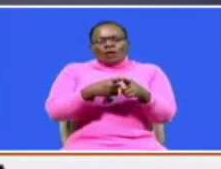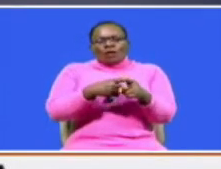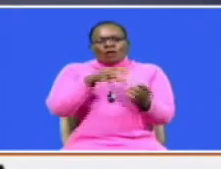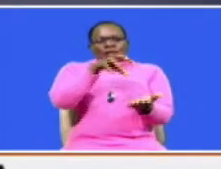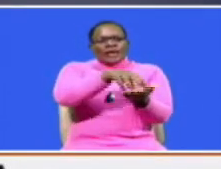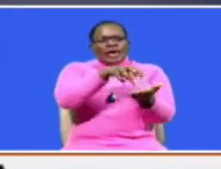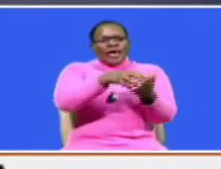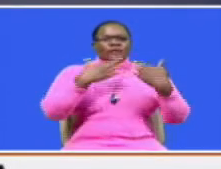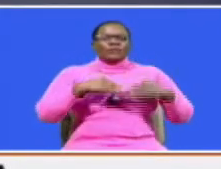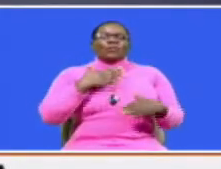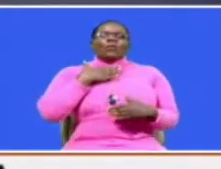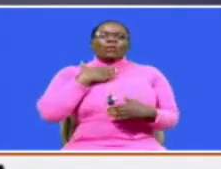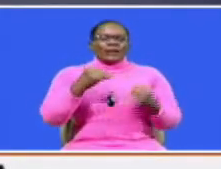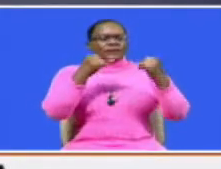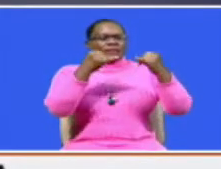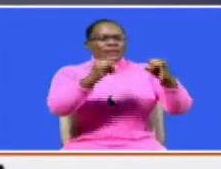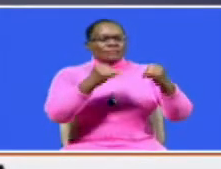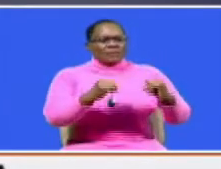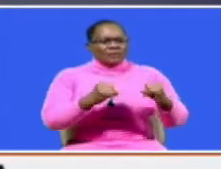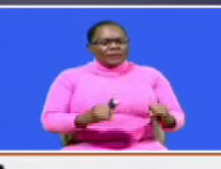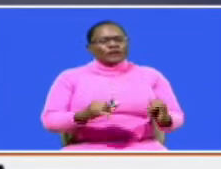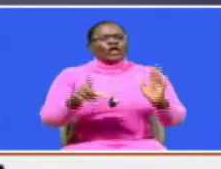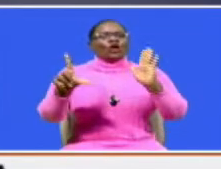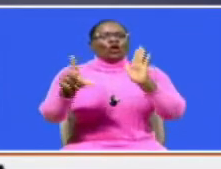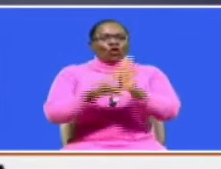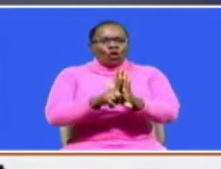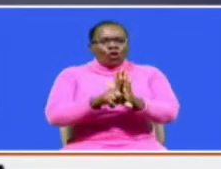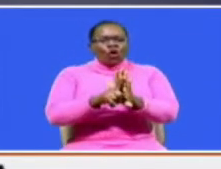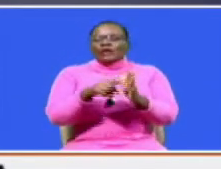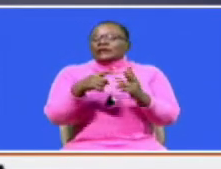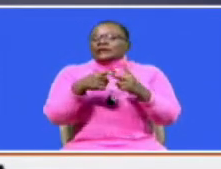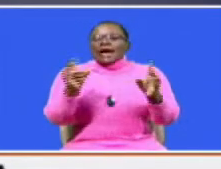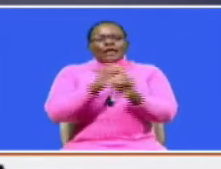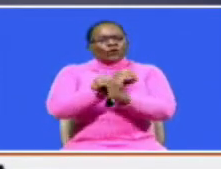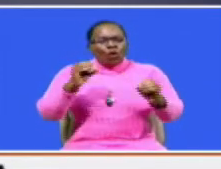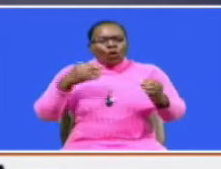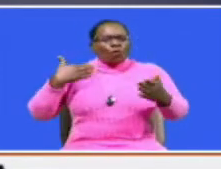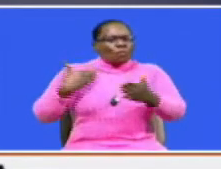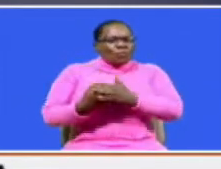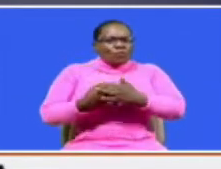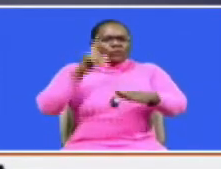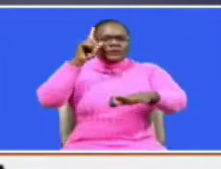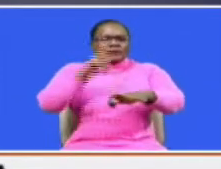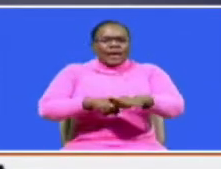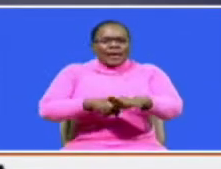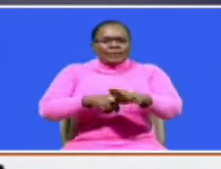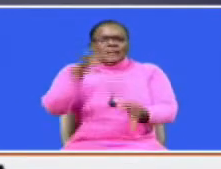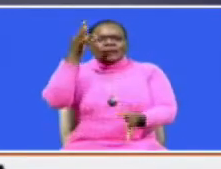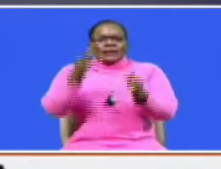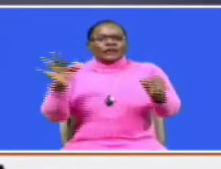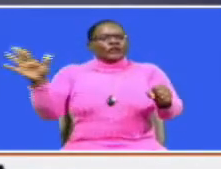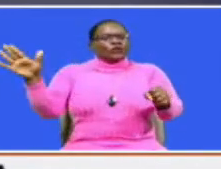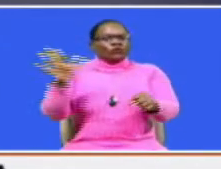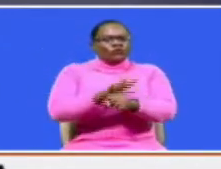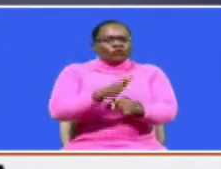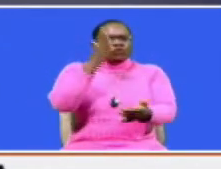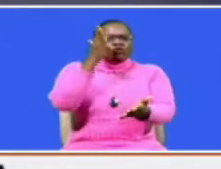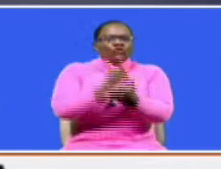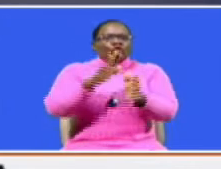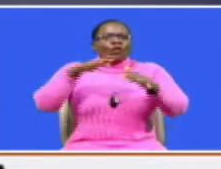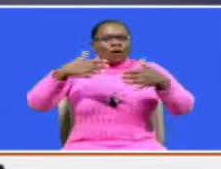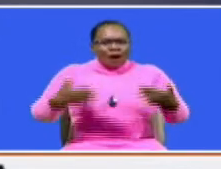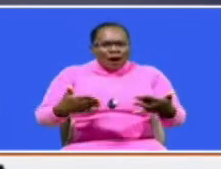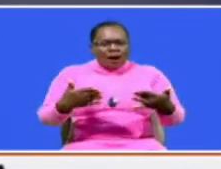kesi waliotaka utekelezwaji wa sheria hiyo usianze kamwe hadi pale uamuzi kamili wa uhalali wa sheria